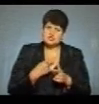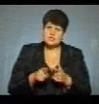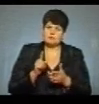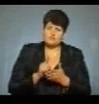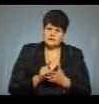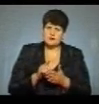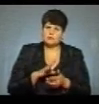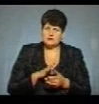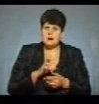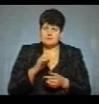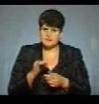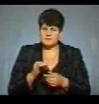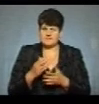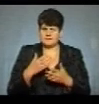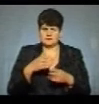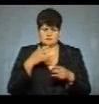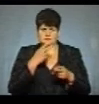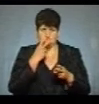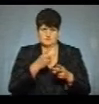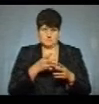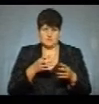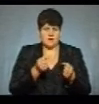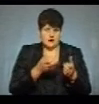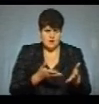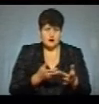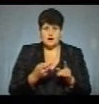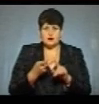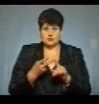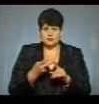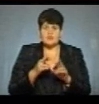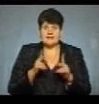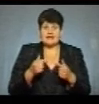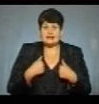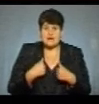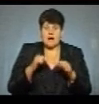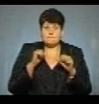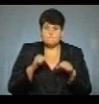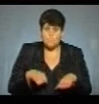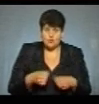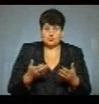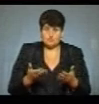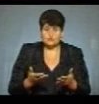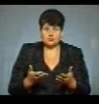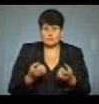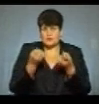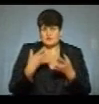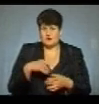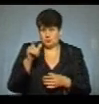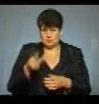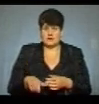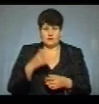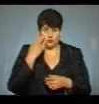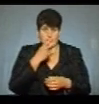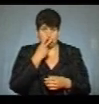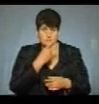взагалі відреагувати, перше питання. А друге питання, якщо як я можу відреагувати, як пересічний громадянин, коли